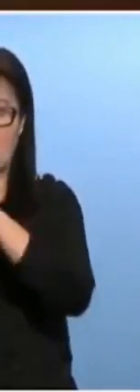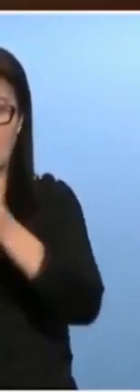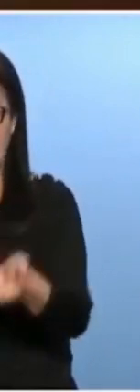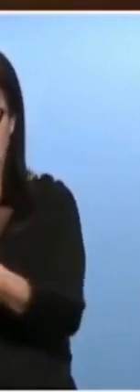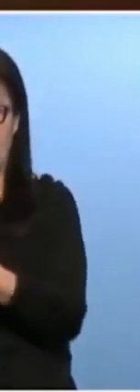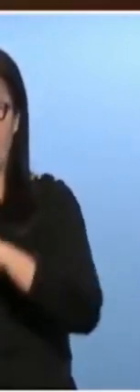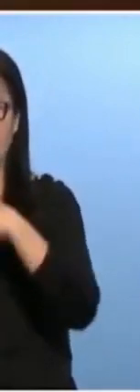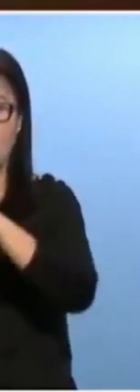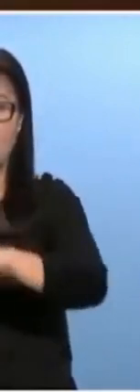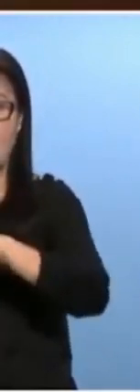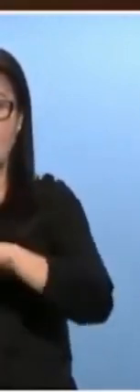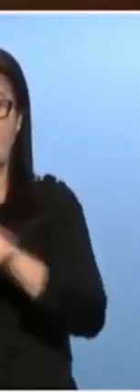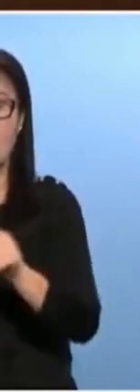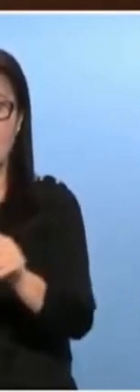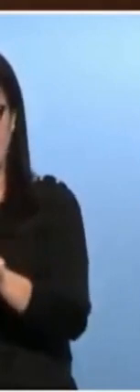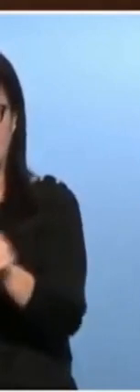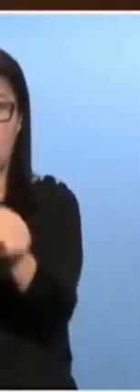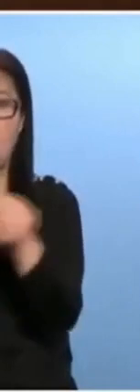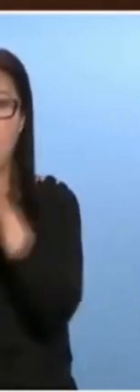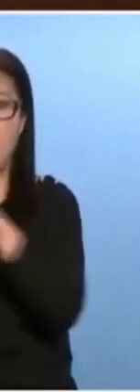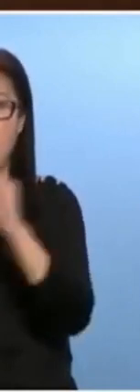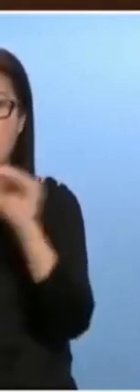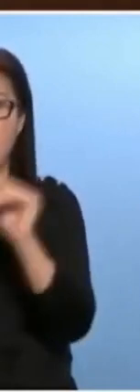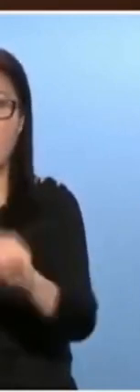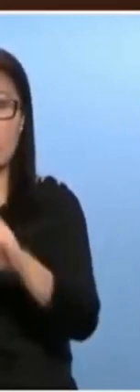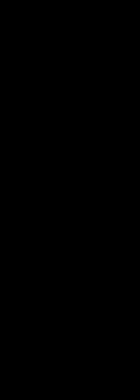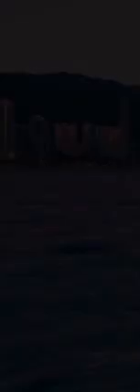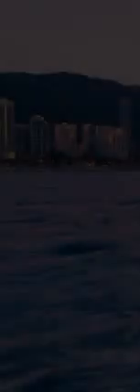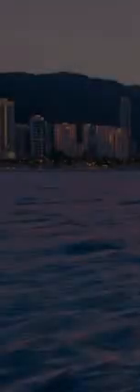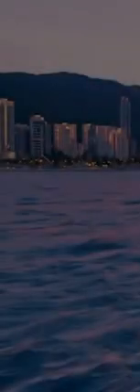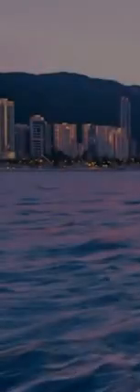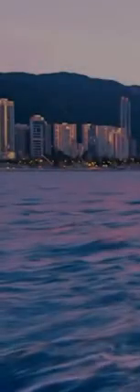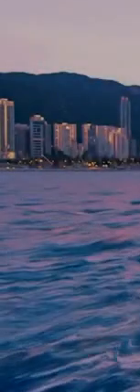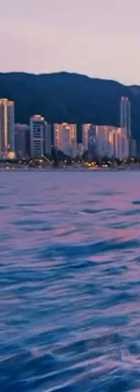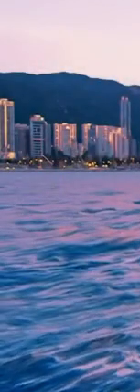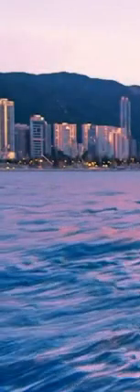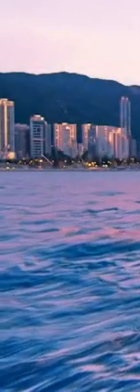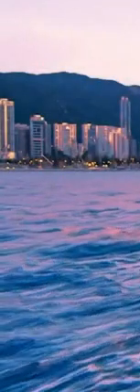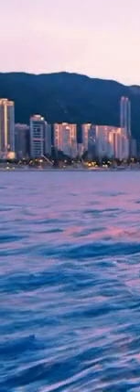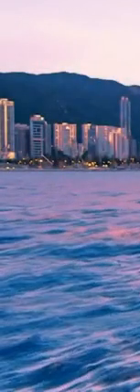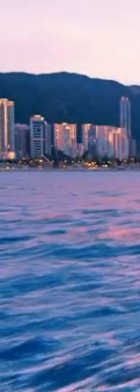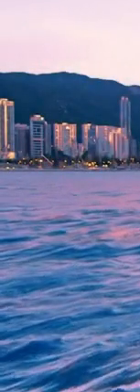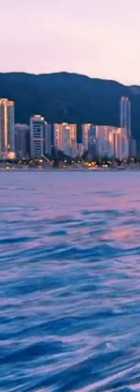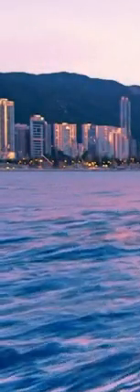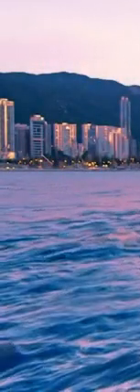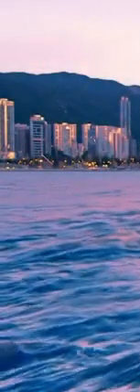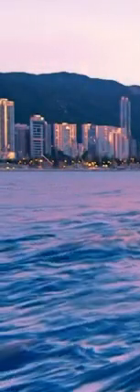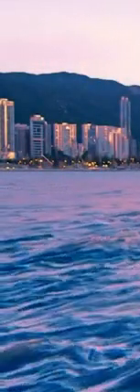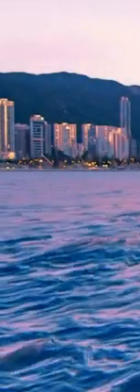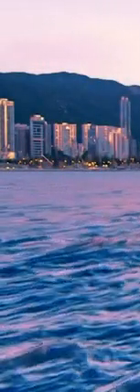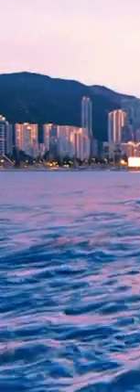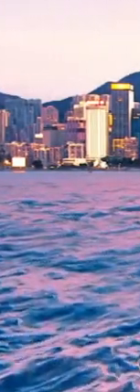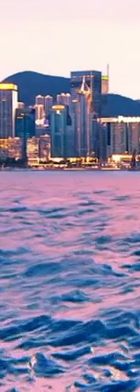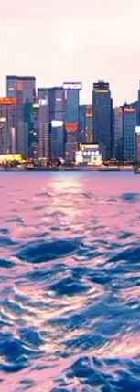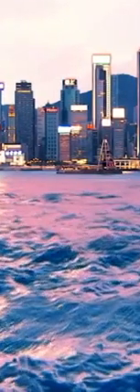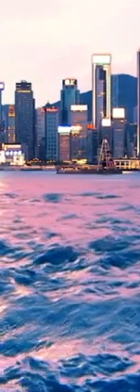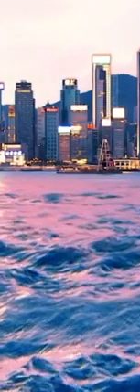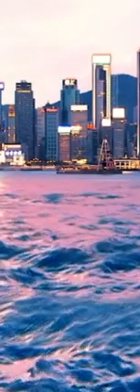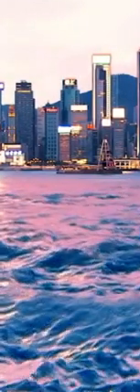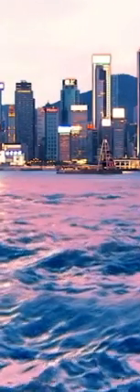個禮拜答另一位議員嘅問題嘅時候咧，我都講到啦，治安問題咧係兩個因素嘅。第